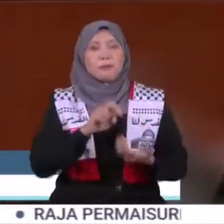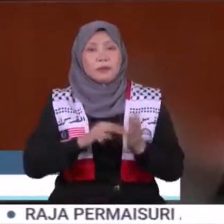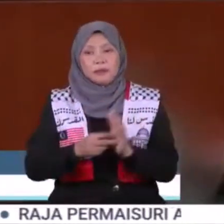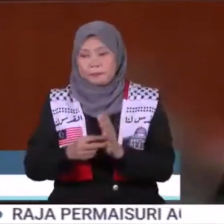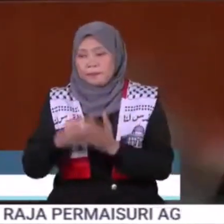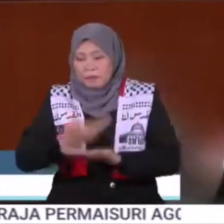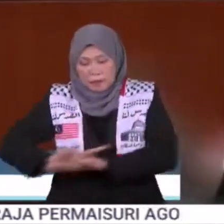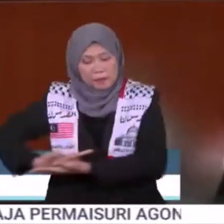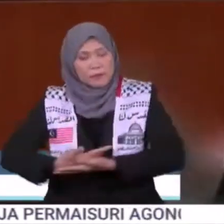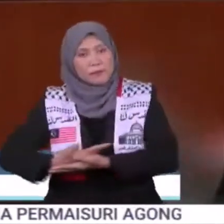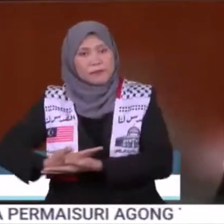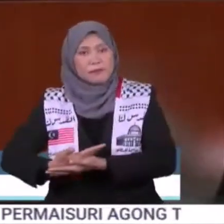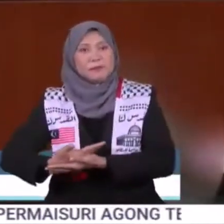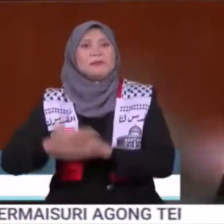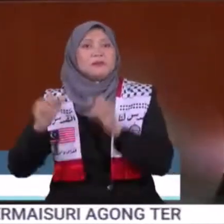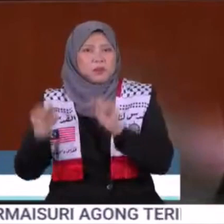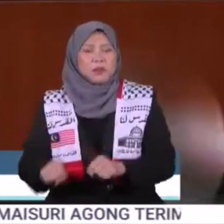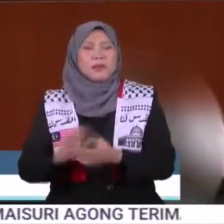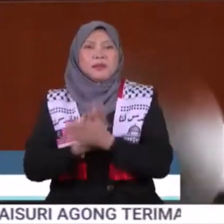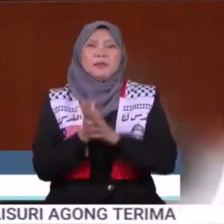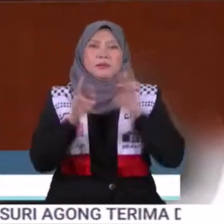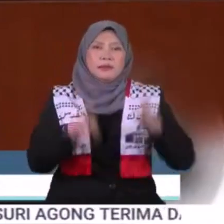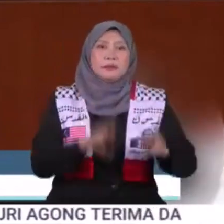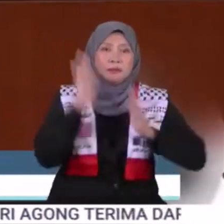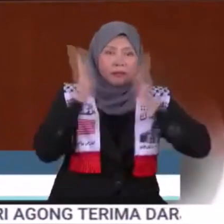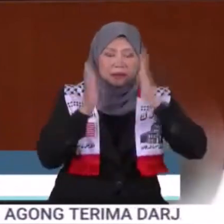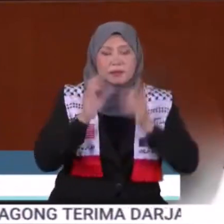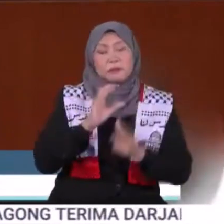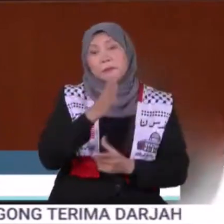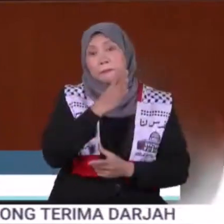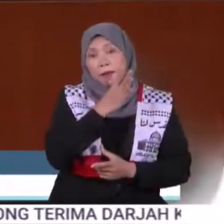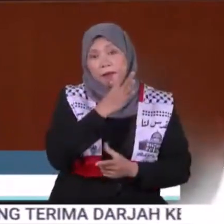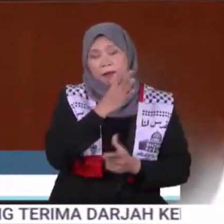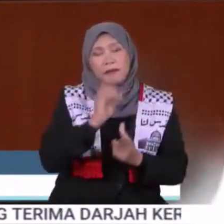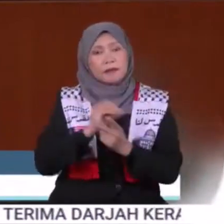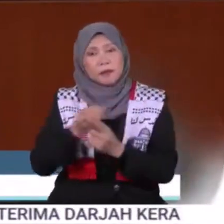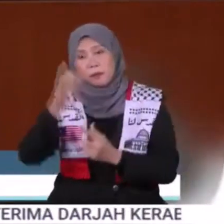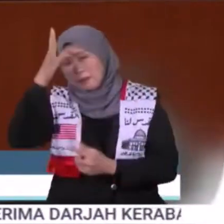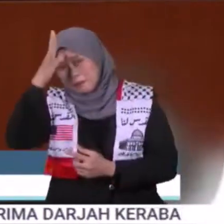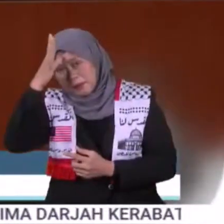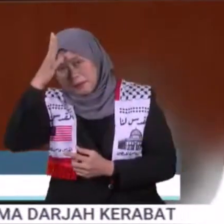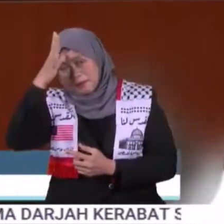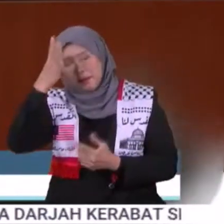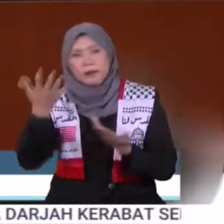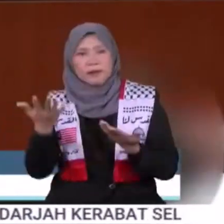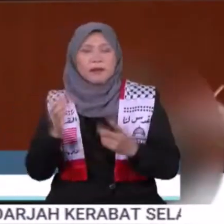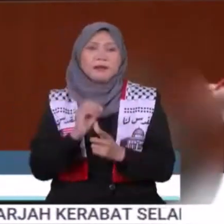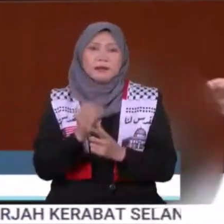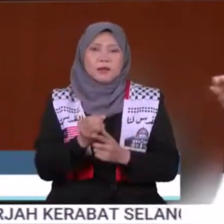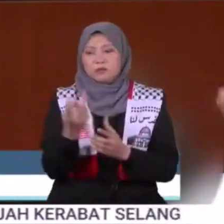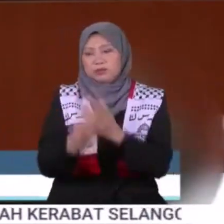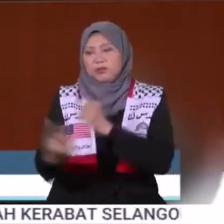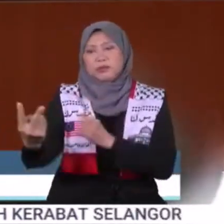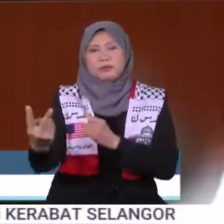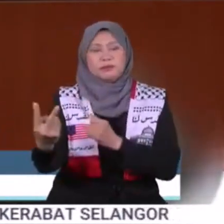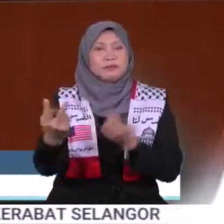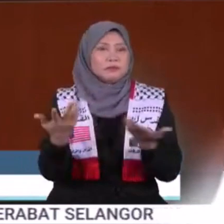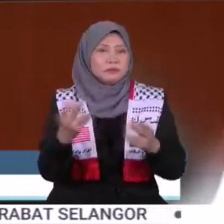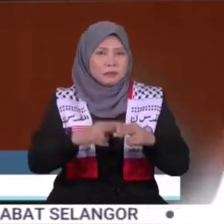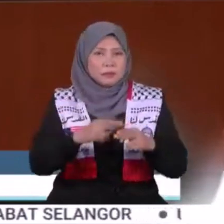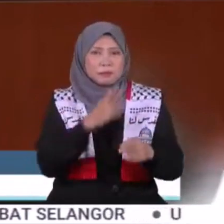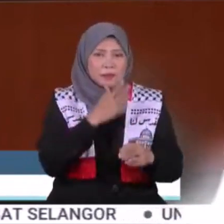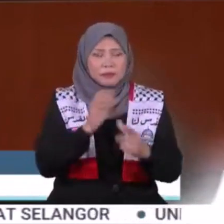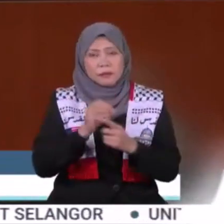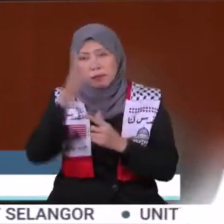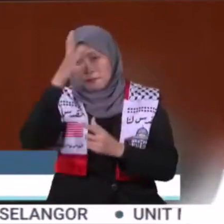diperolehi jika sekiranya Bapa atau Ibu asalnya Bapak kita masuk perkataan ibu atau kedua-duanya sekali